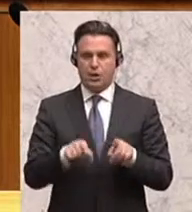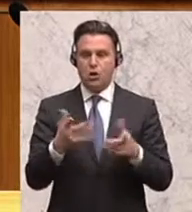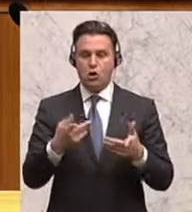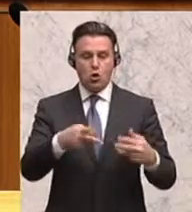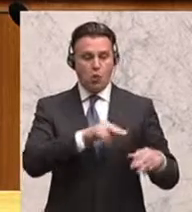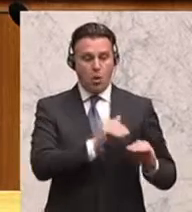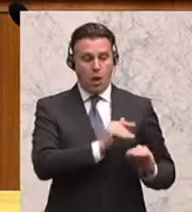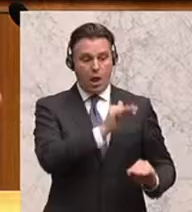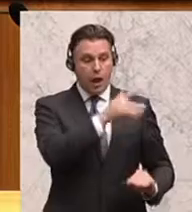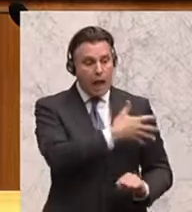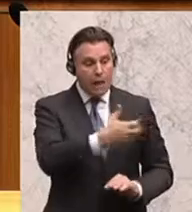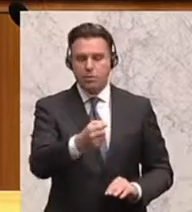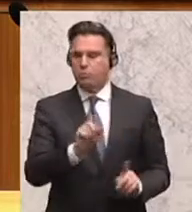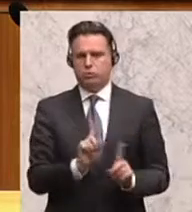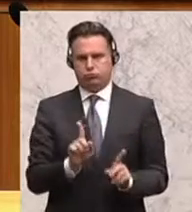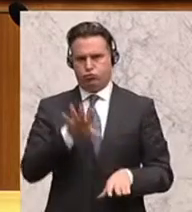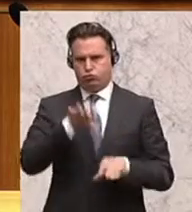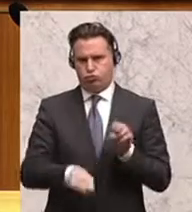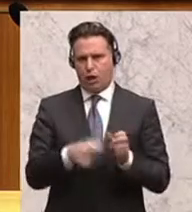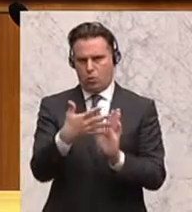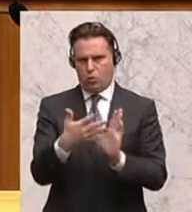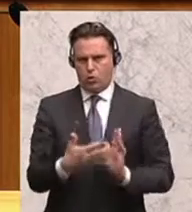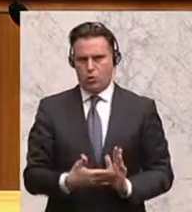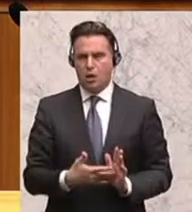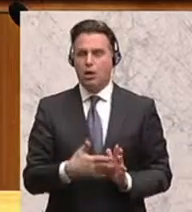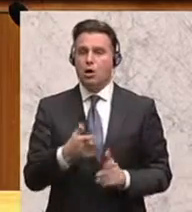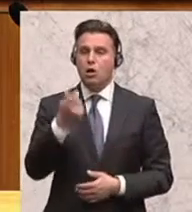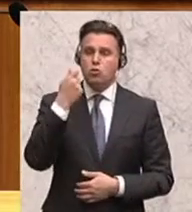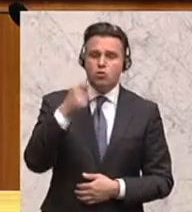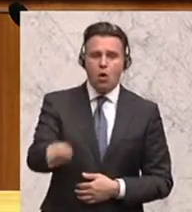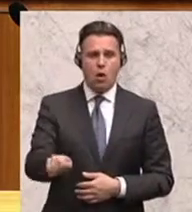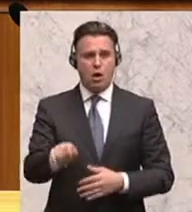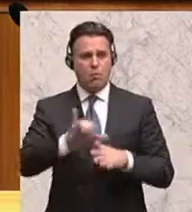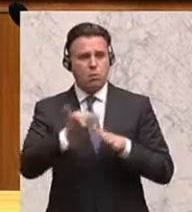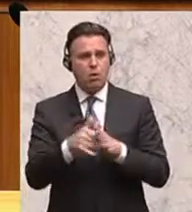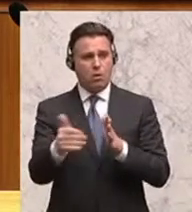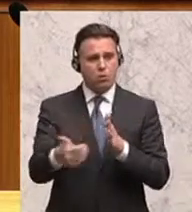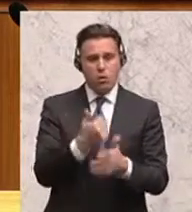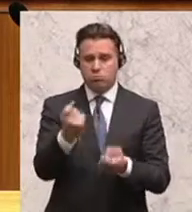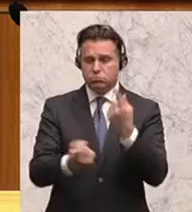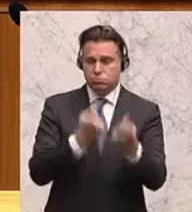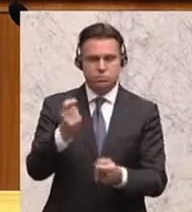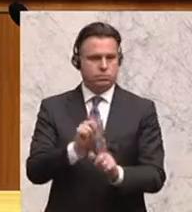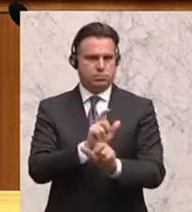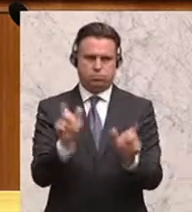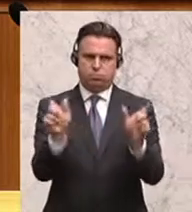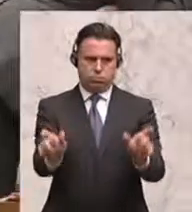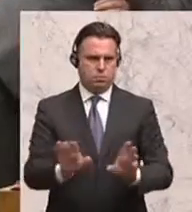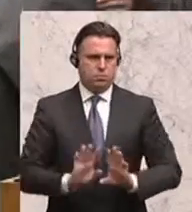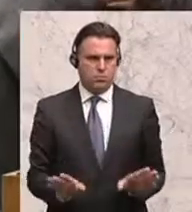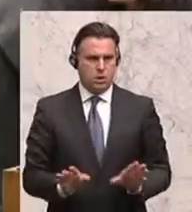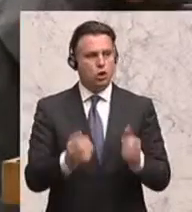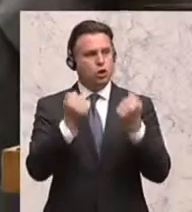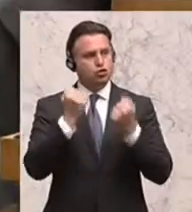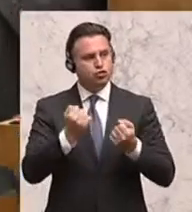rücklagen auch der verzicht auf große teure neue projekte und der stabilitätspakt mit